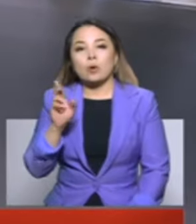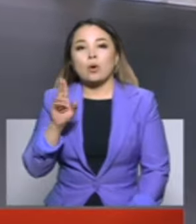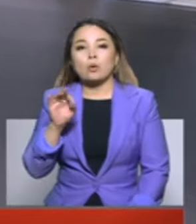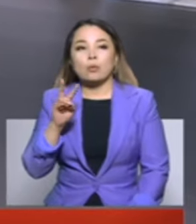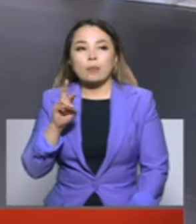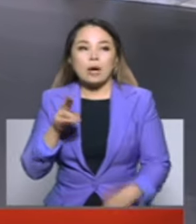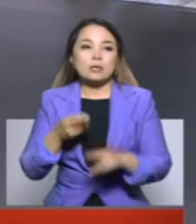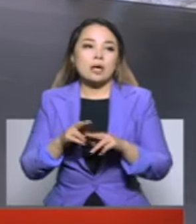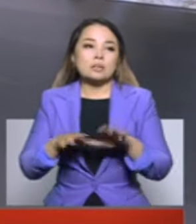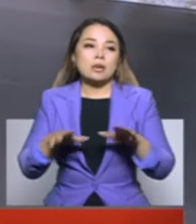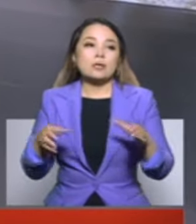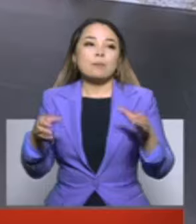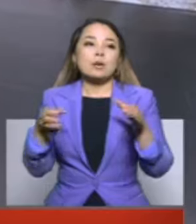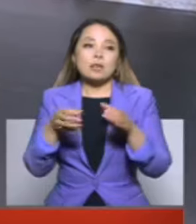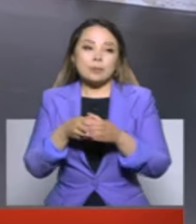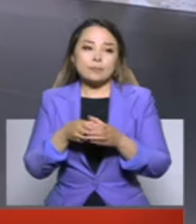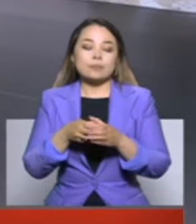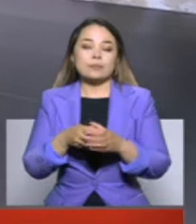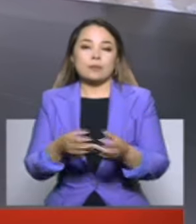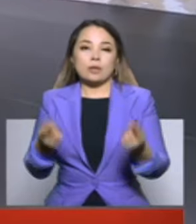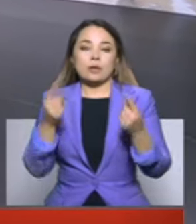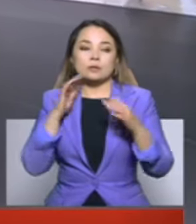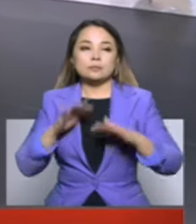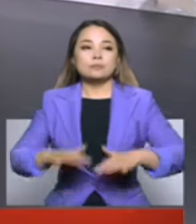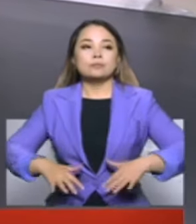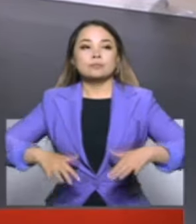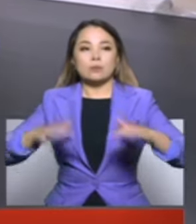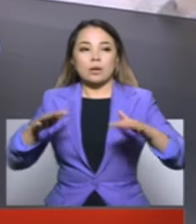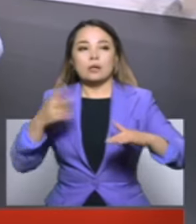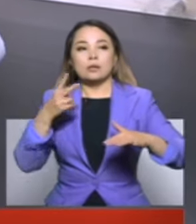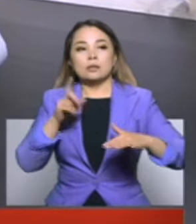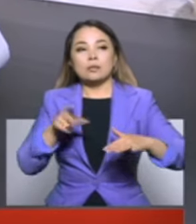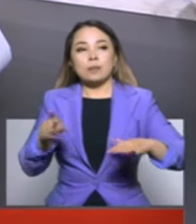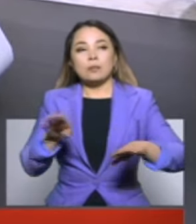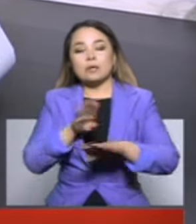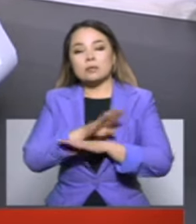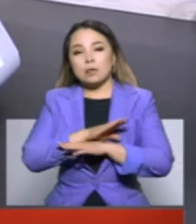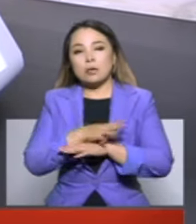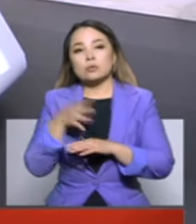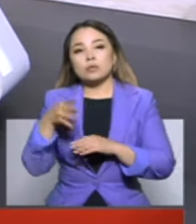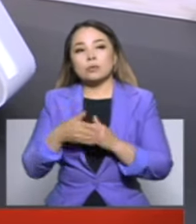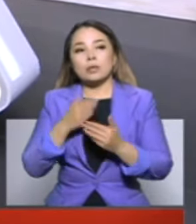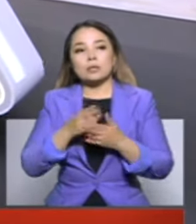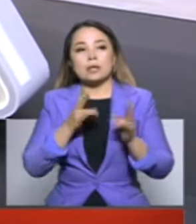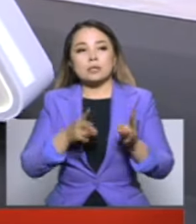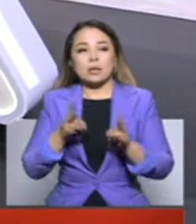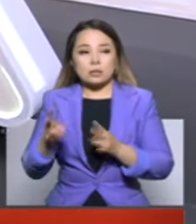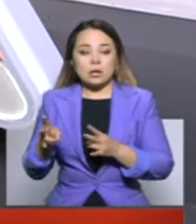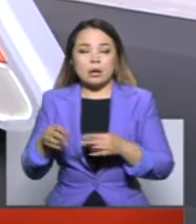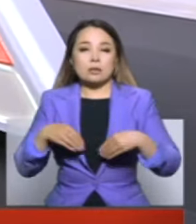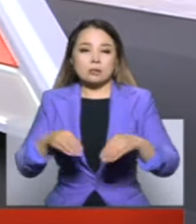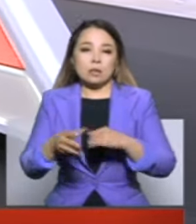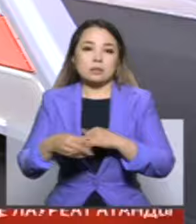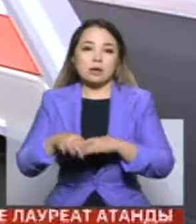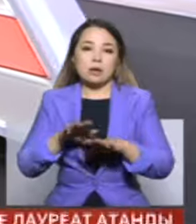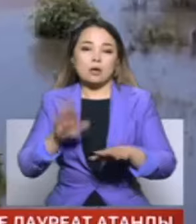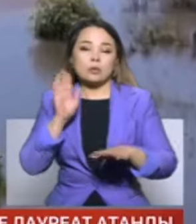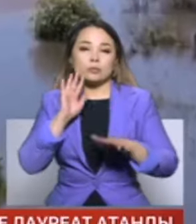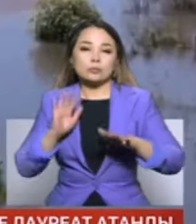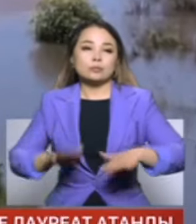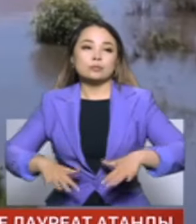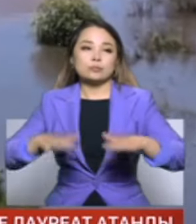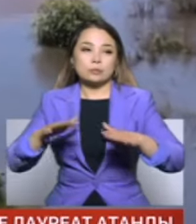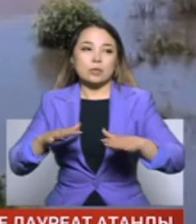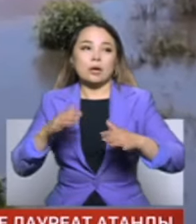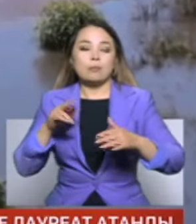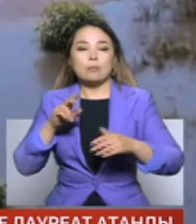Колумбияның Касанайя департаментіне алапат тасқыннан екі адам қаза тауып 4000-дай зардап шекті. Егістік алқаптарын су шайып, банан